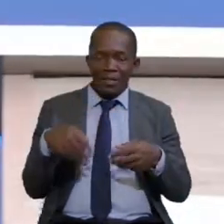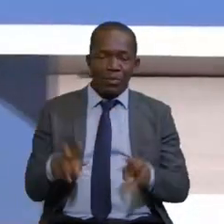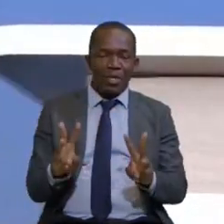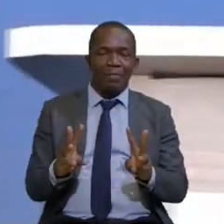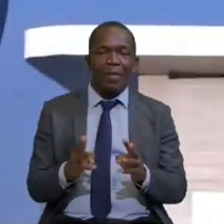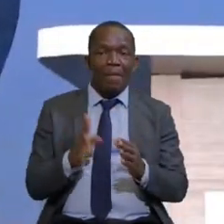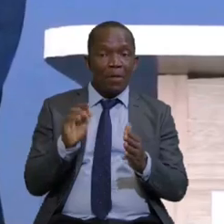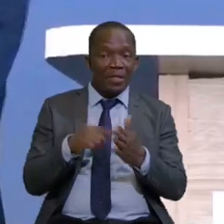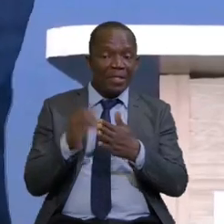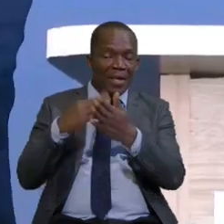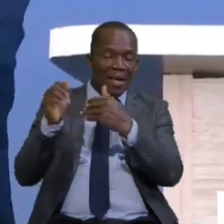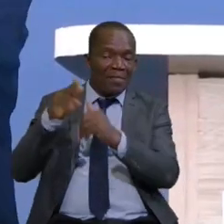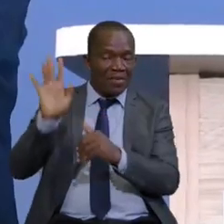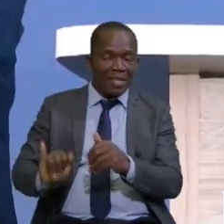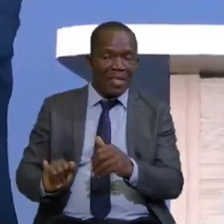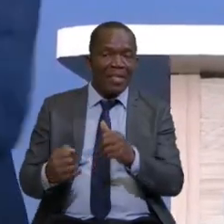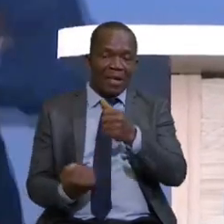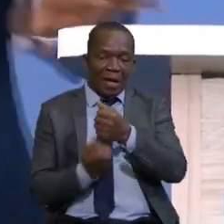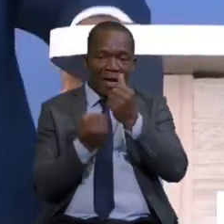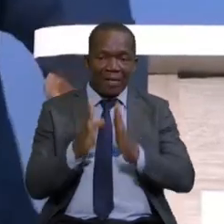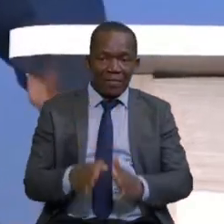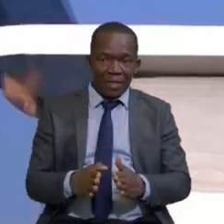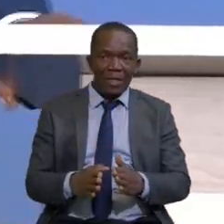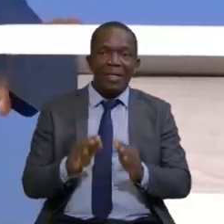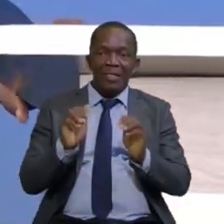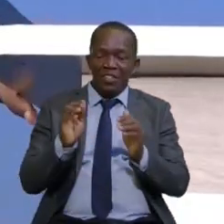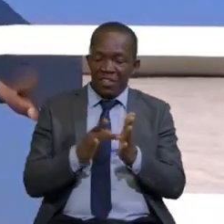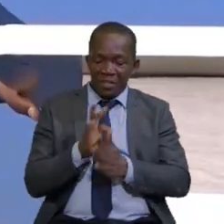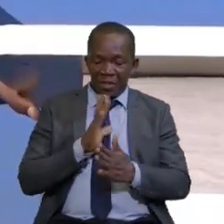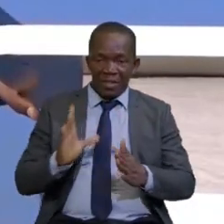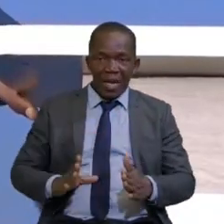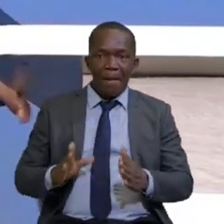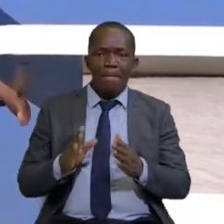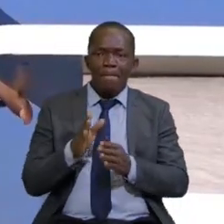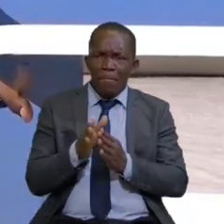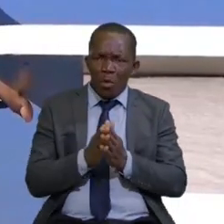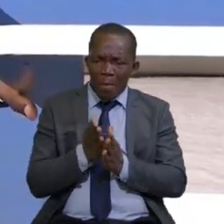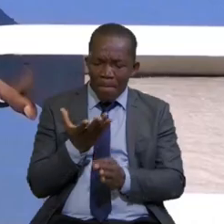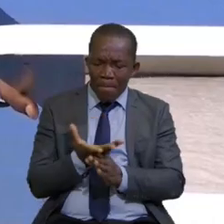c'est-à-dire le Seigneur Jésus-Christ, il plaide pour nous. Nous sommes pardonnés,